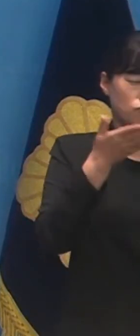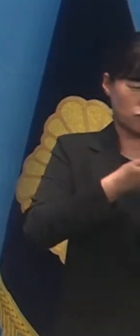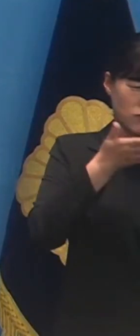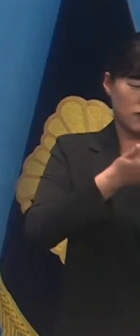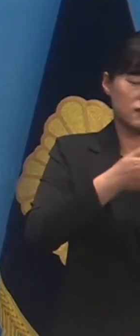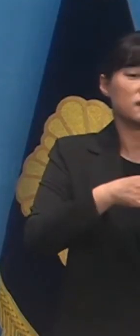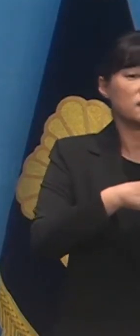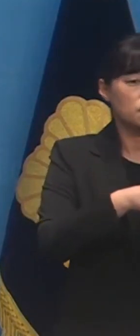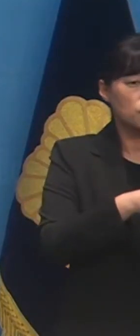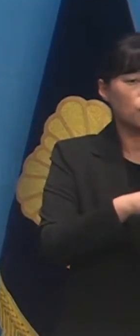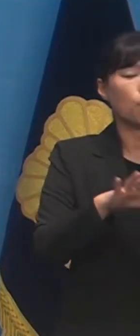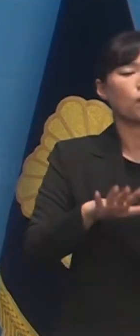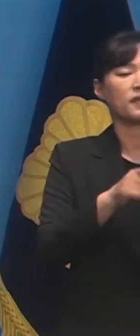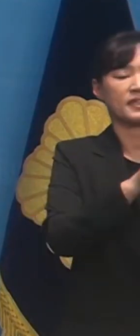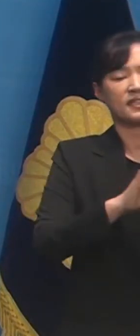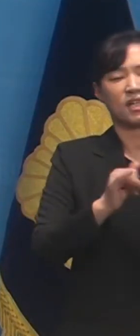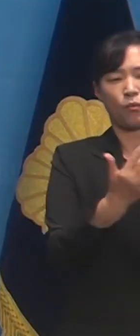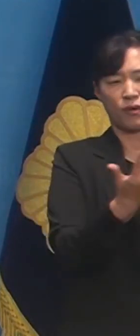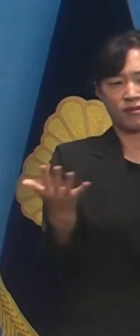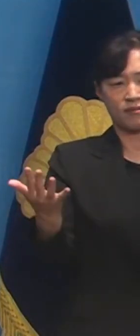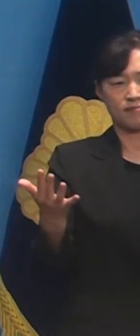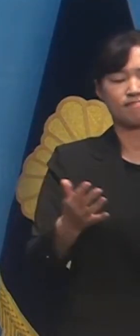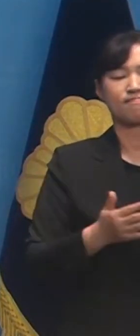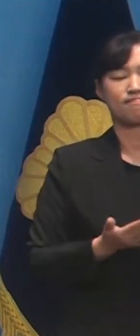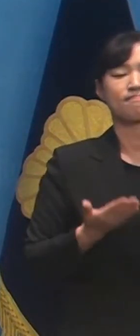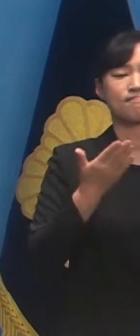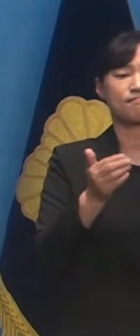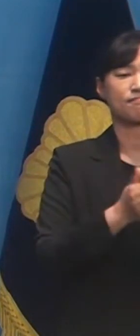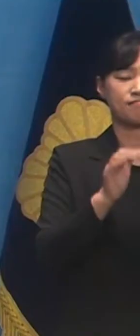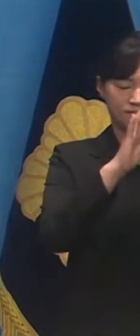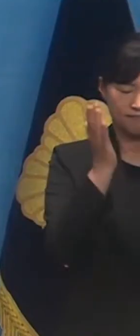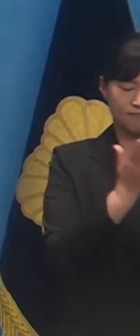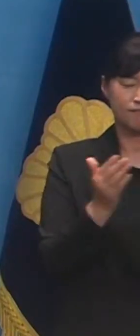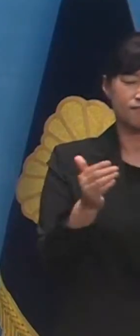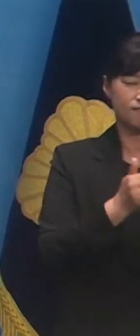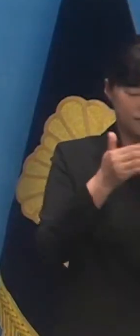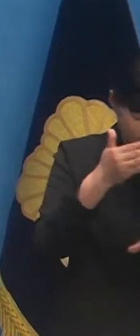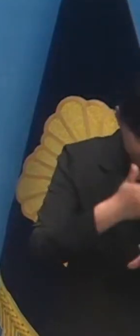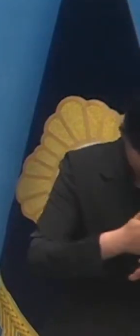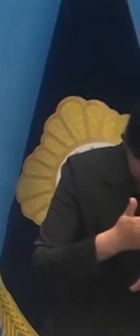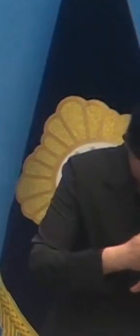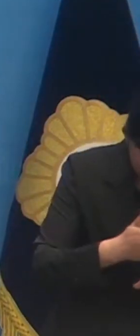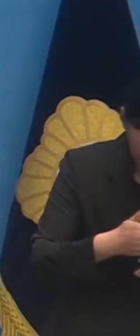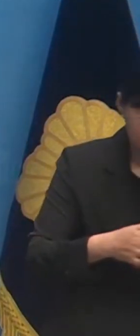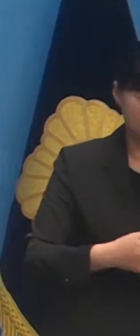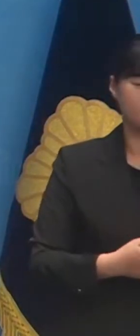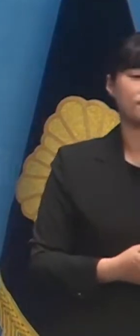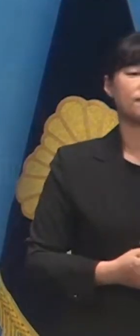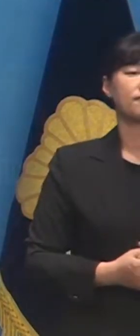촉구하는 의미에서 오늘 기자회견을 진행했습니다. 오늘 기자회견 이렇게 마치겠습니다. 고맙습니다.